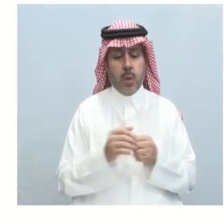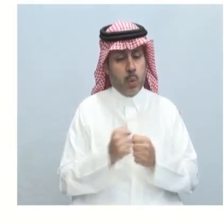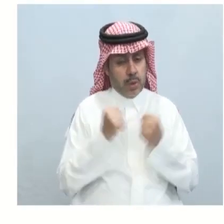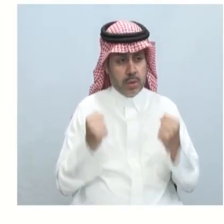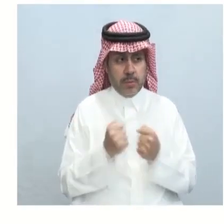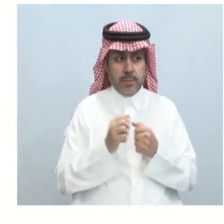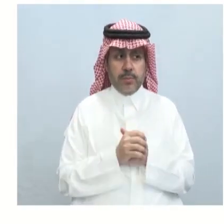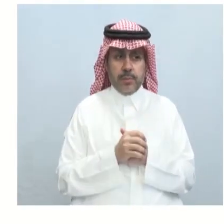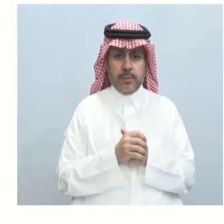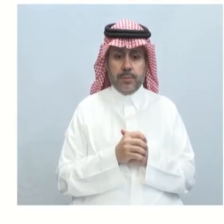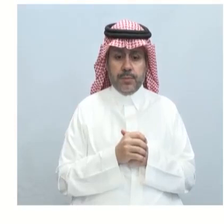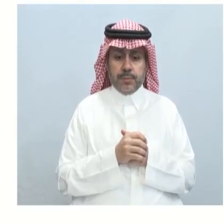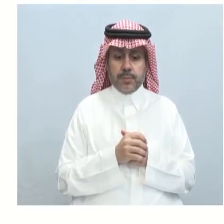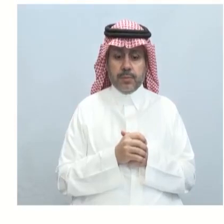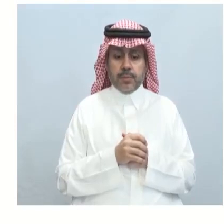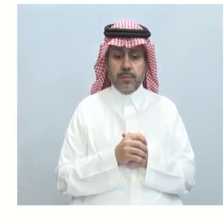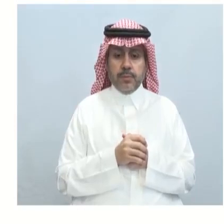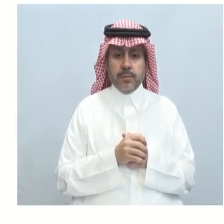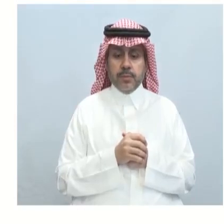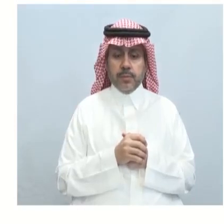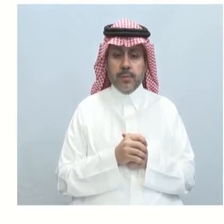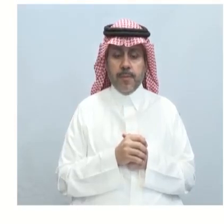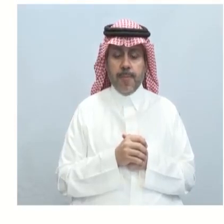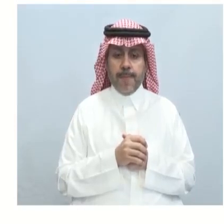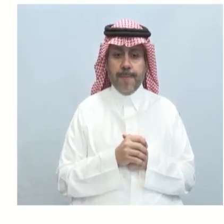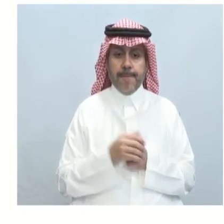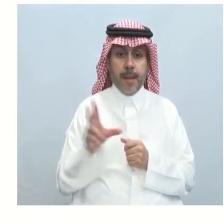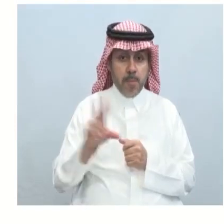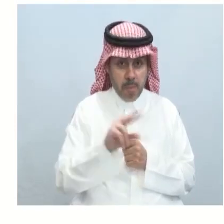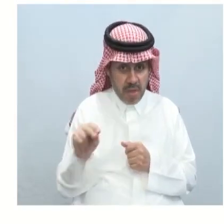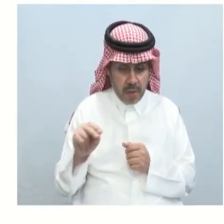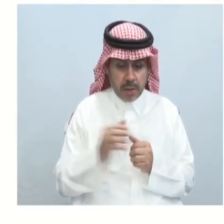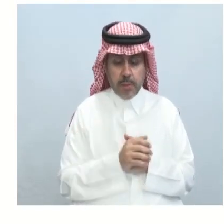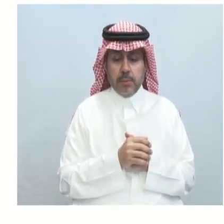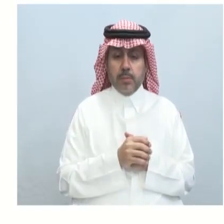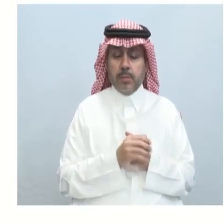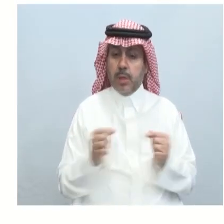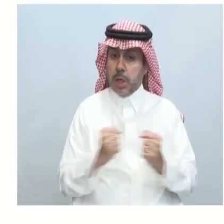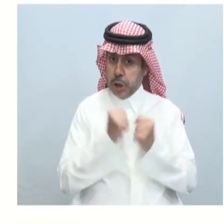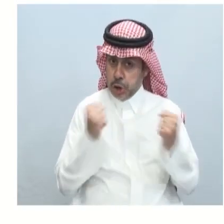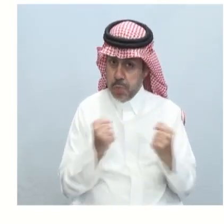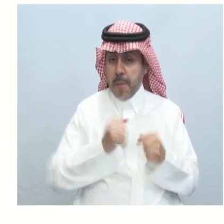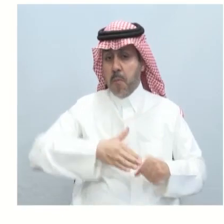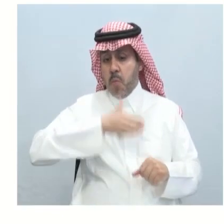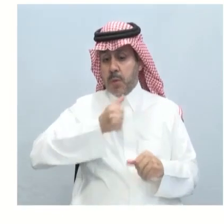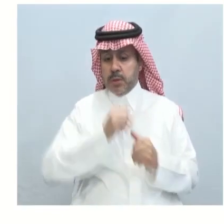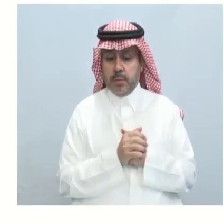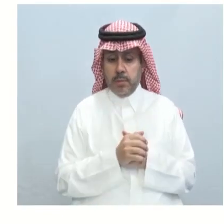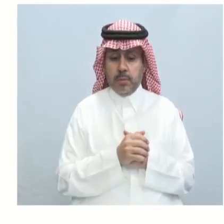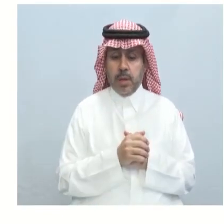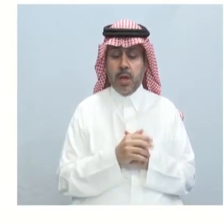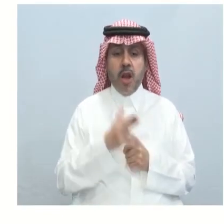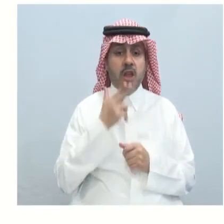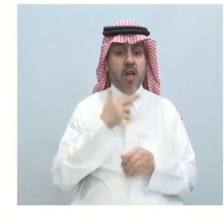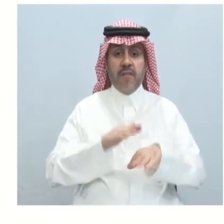عليها ومن ذلكم بارك الله فيكم اهتمام النبي صلى الله عليه وسلم بالجسد